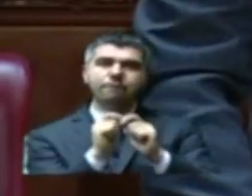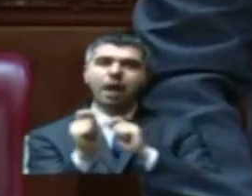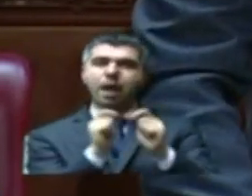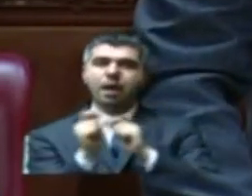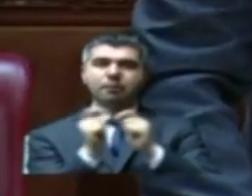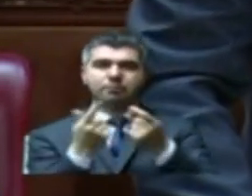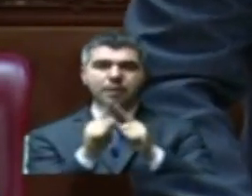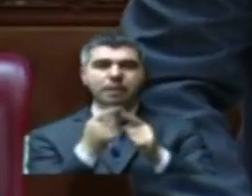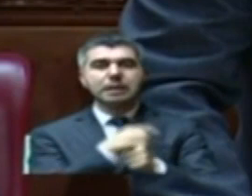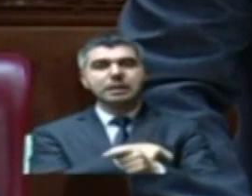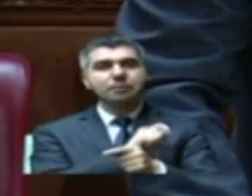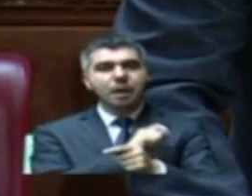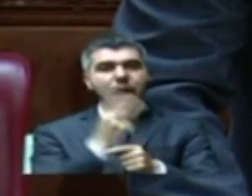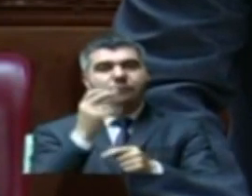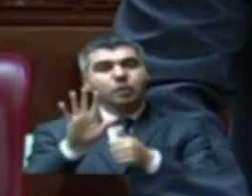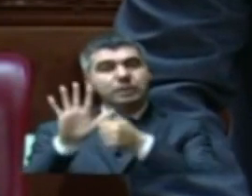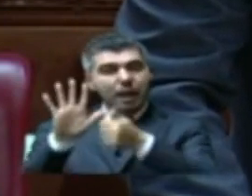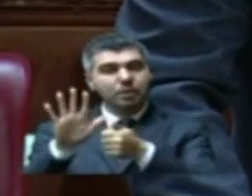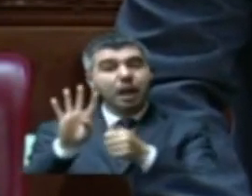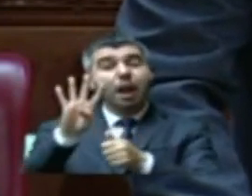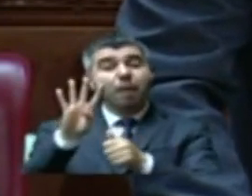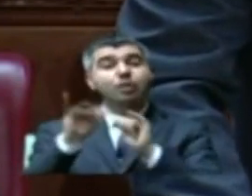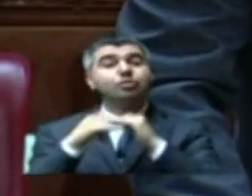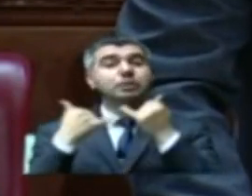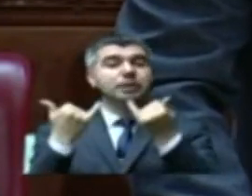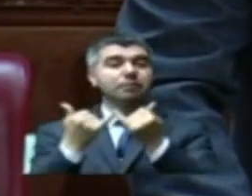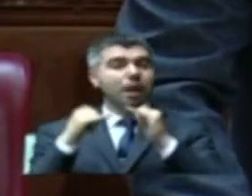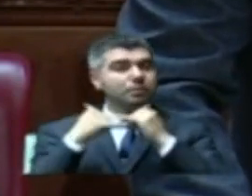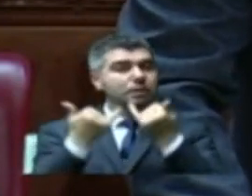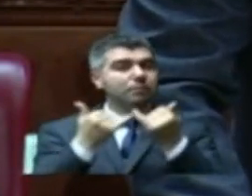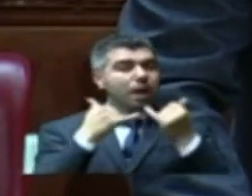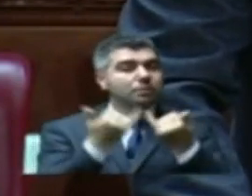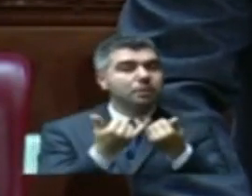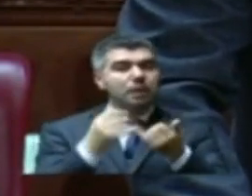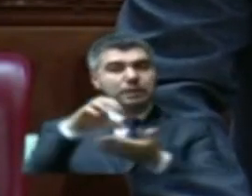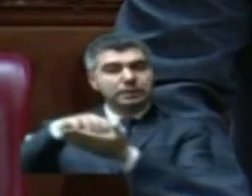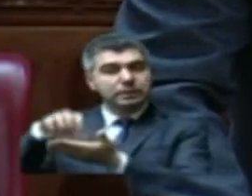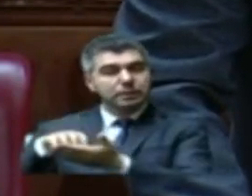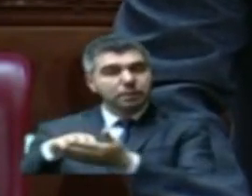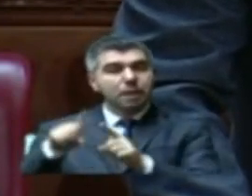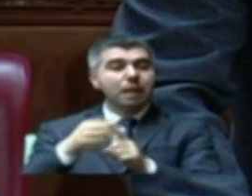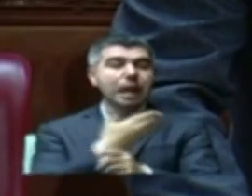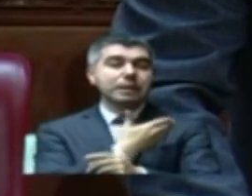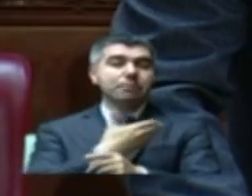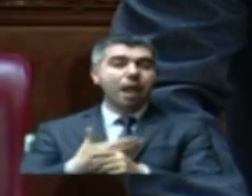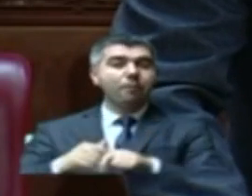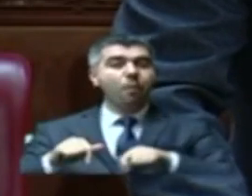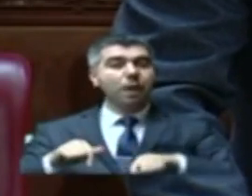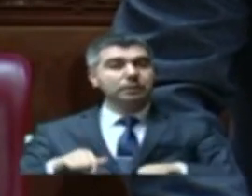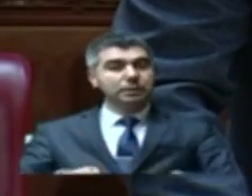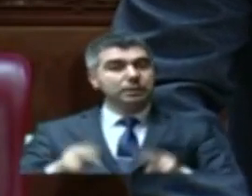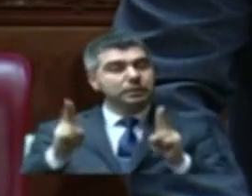في 2017، درنا معهم 4 لقاءات تقنية وعلى صعيد الكتاب العامون ديال الوزارات وعلى